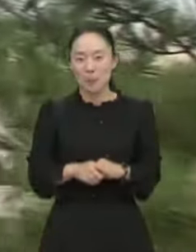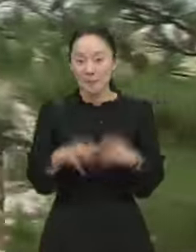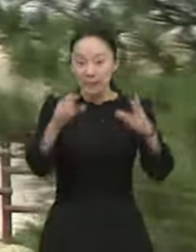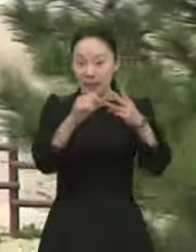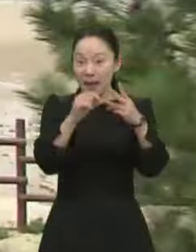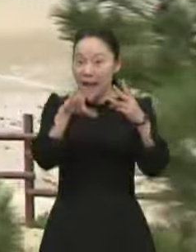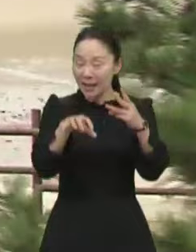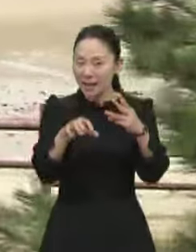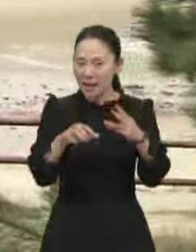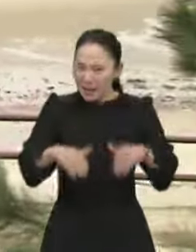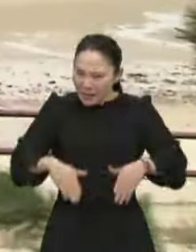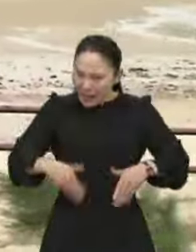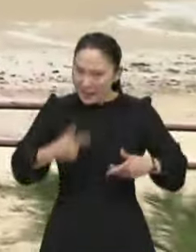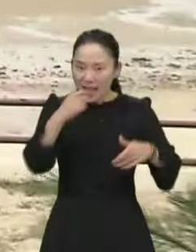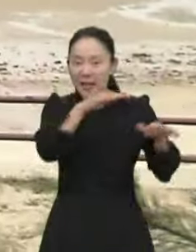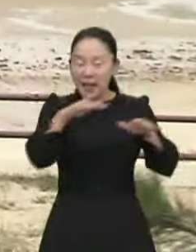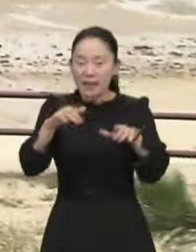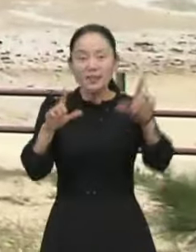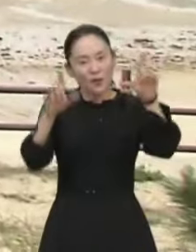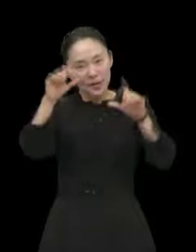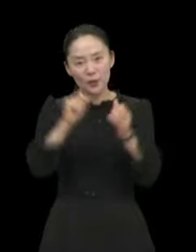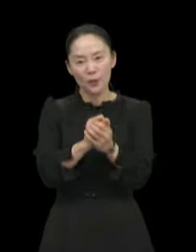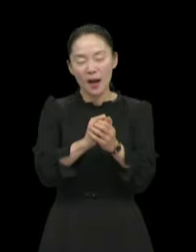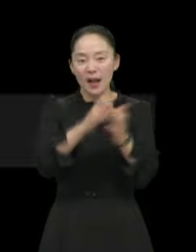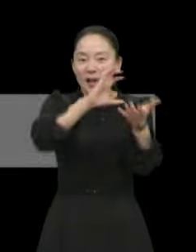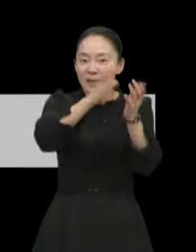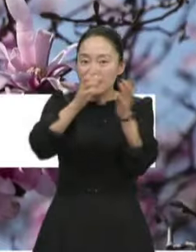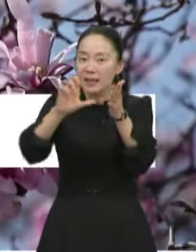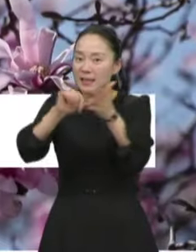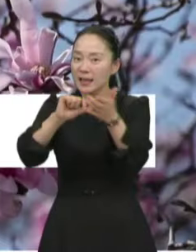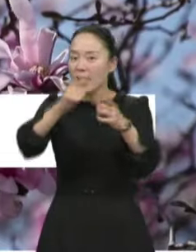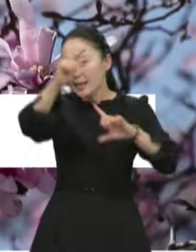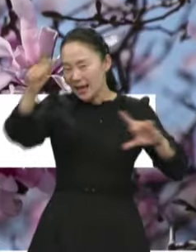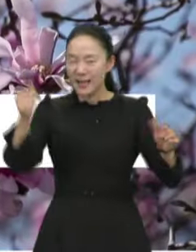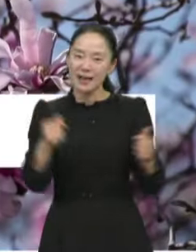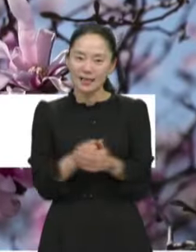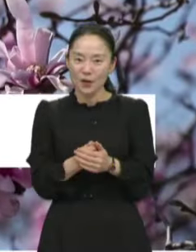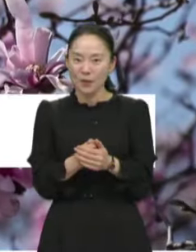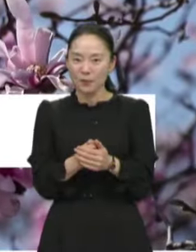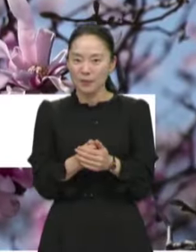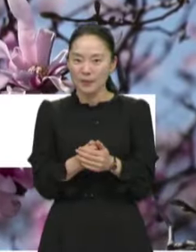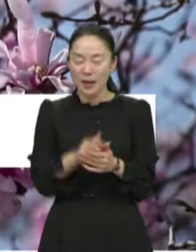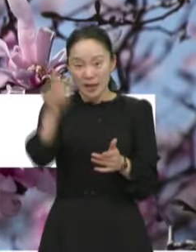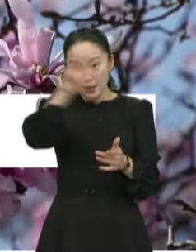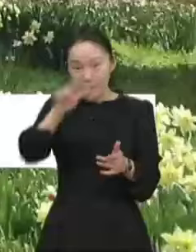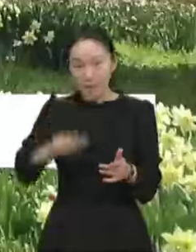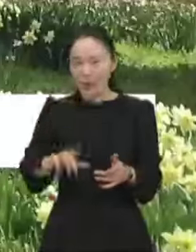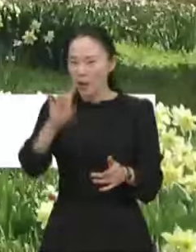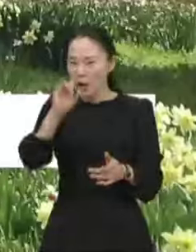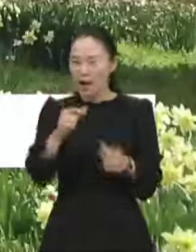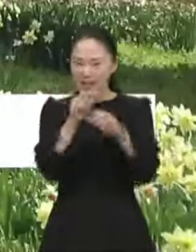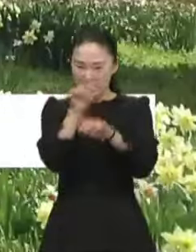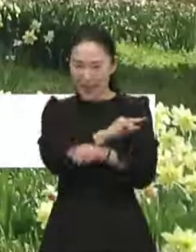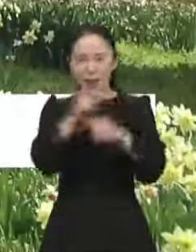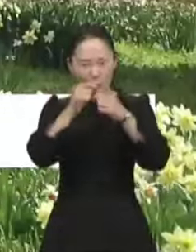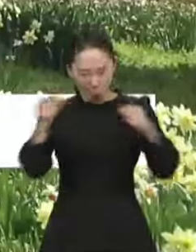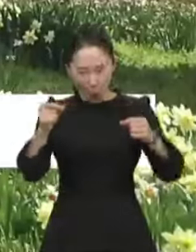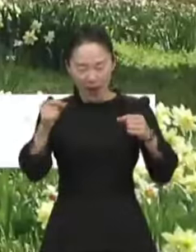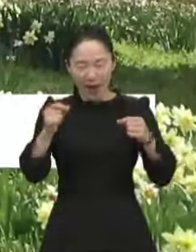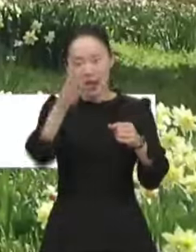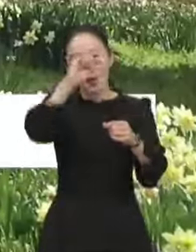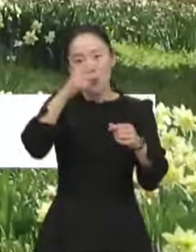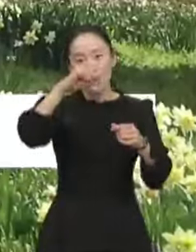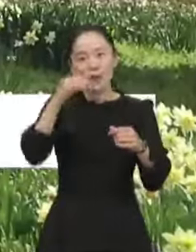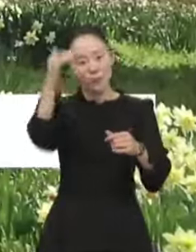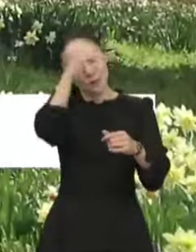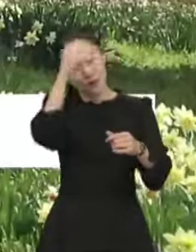태안의 온난한 해양성 기후와 개화 시기가 제각각 다른 다양한 목련들 덕분에 전국에서 가장 오랫동안 목련을 감상할